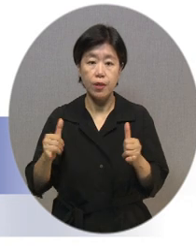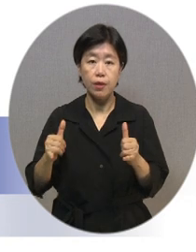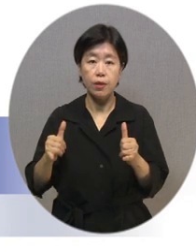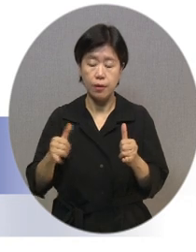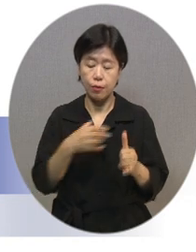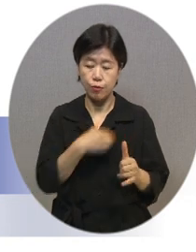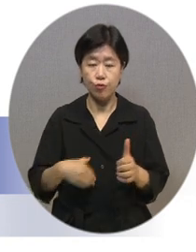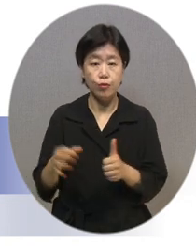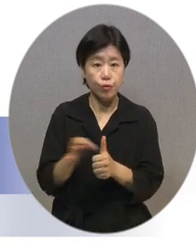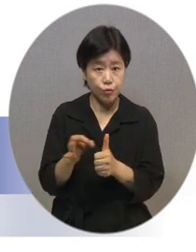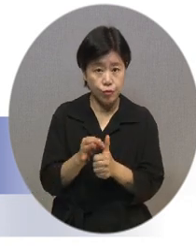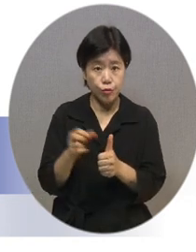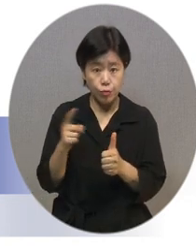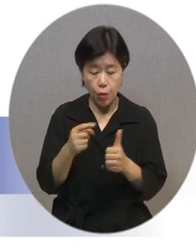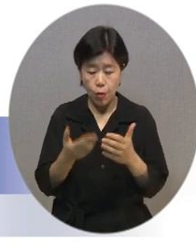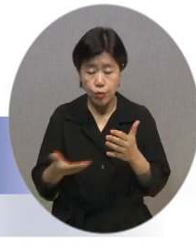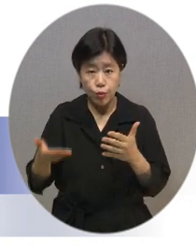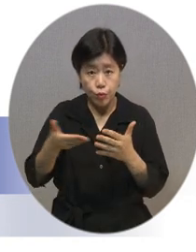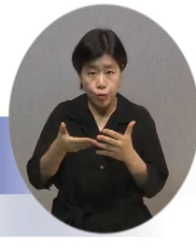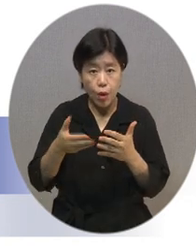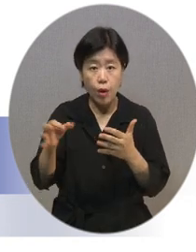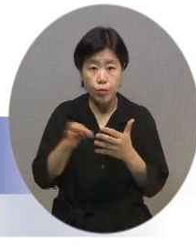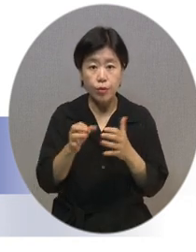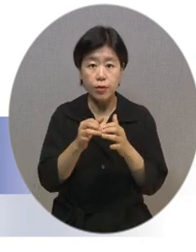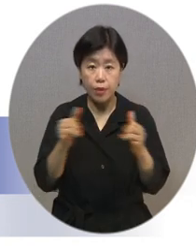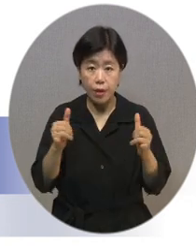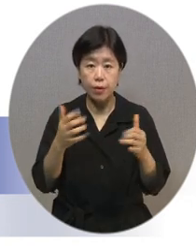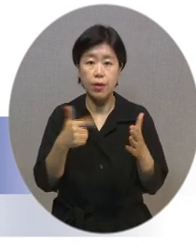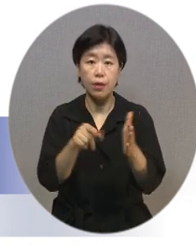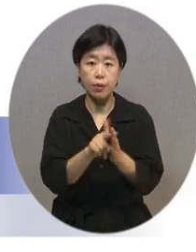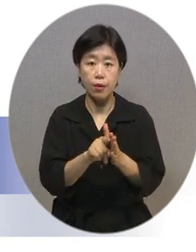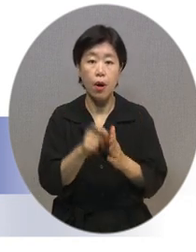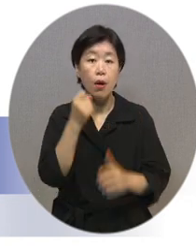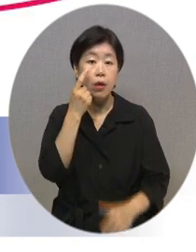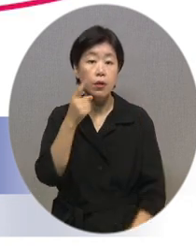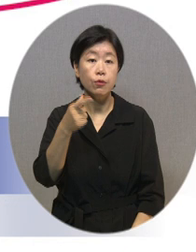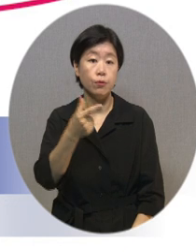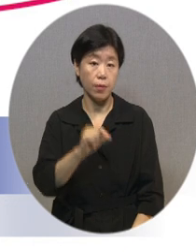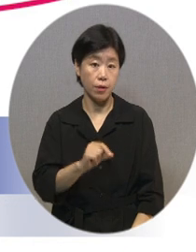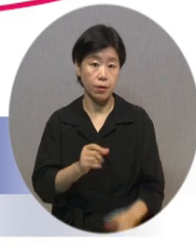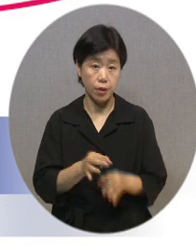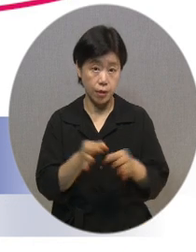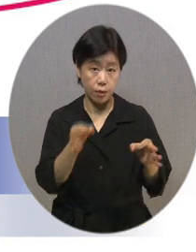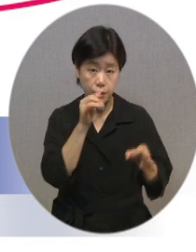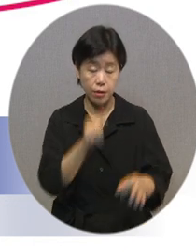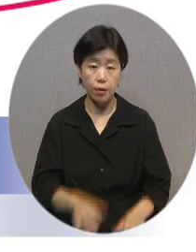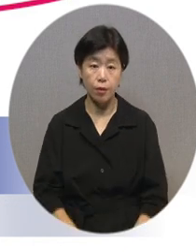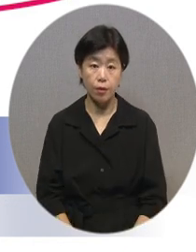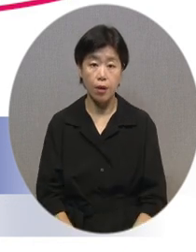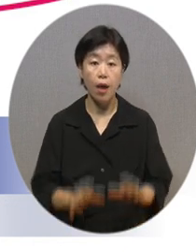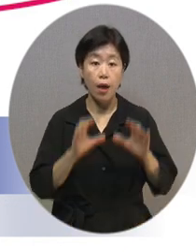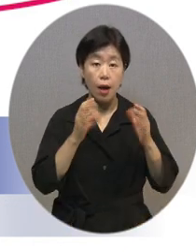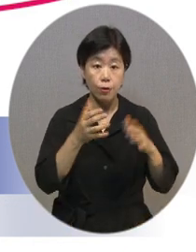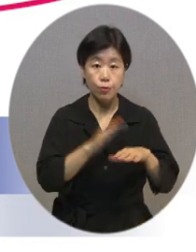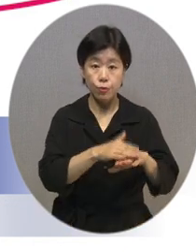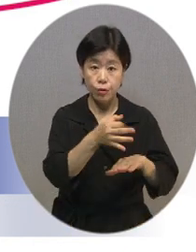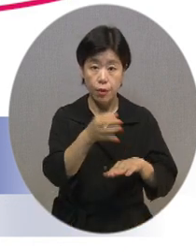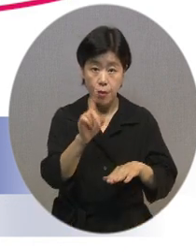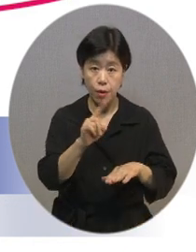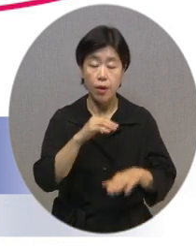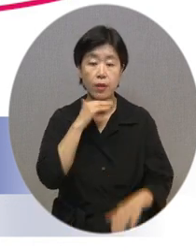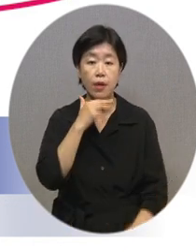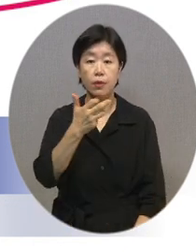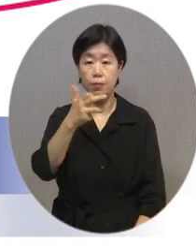또는 차상위 계층을 대상으로 월 6만 원이 지원됩니다 장애아동 수당은 18세미만